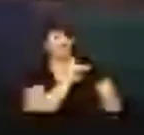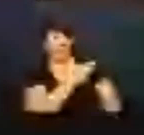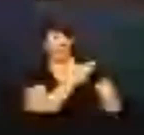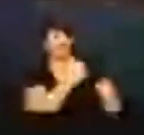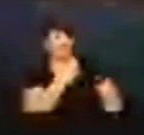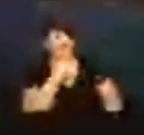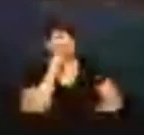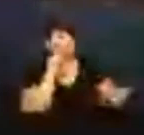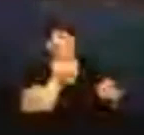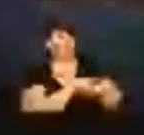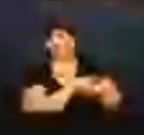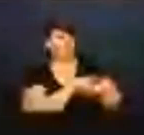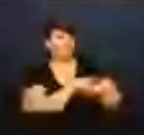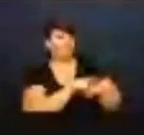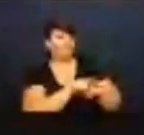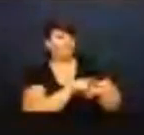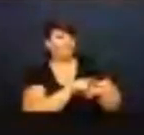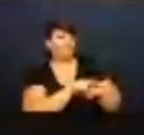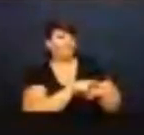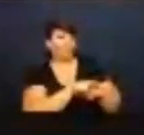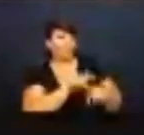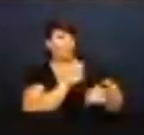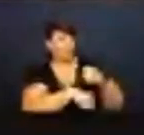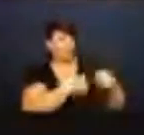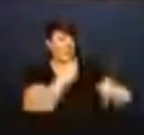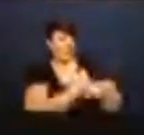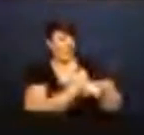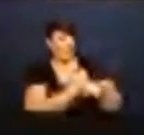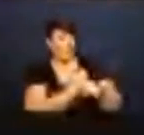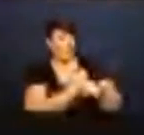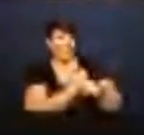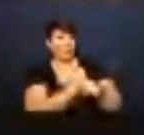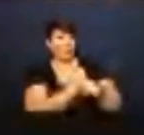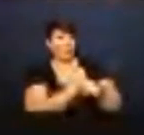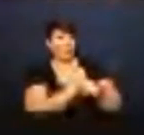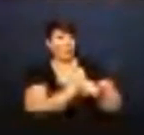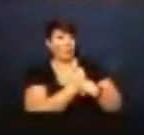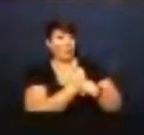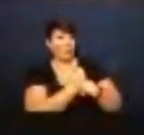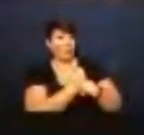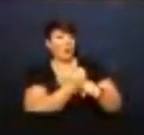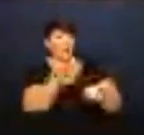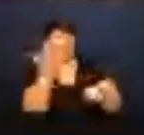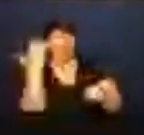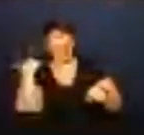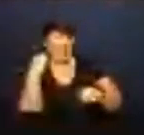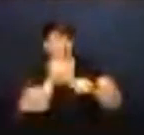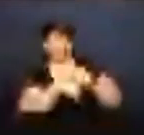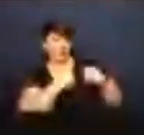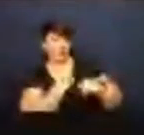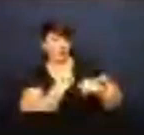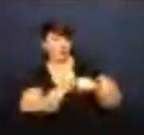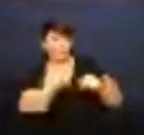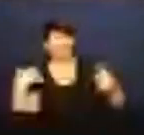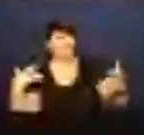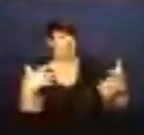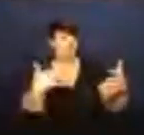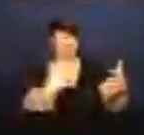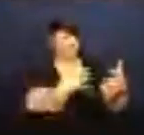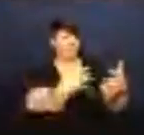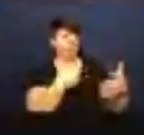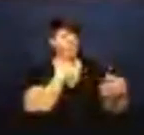yangu, Bi McIntosh, kwa kweli tumepata kukumbana